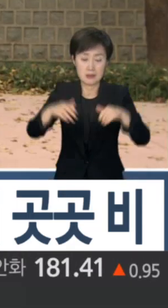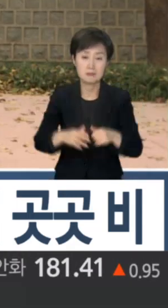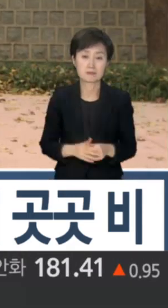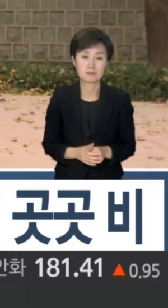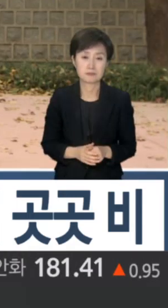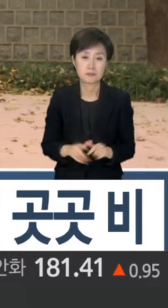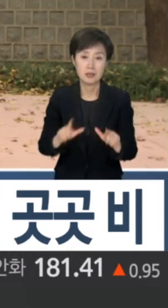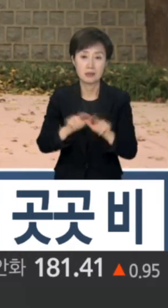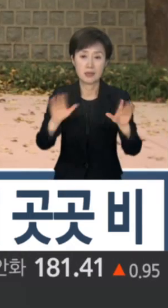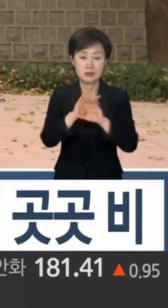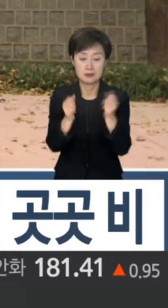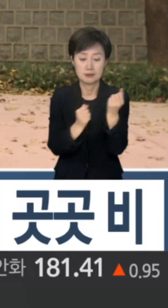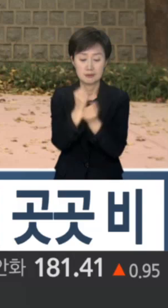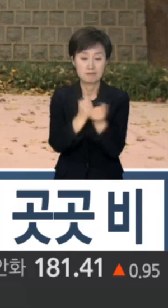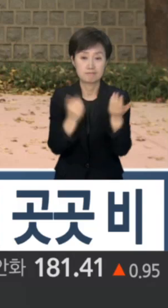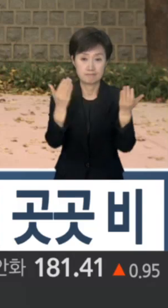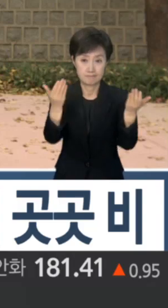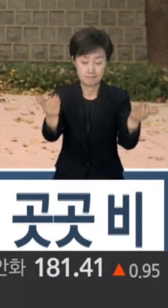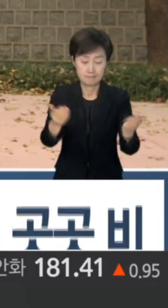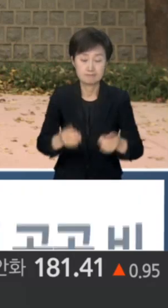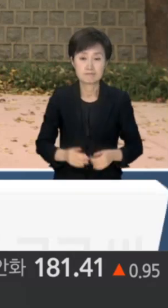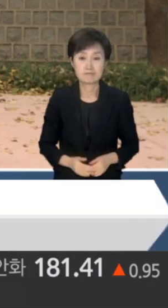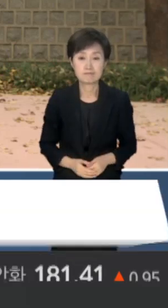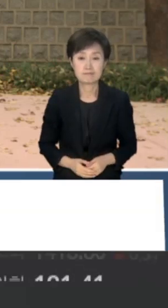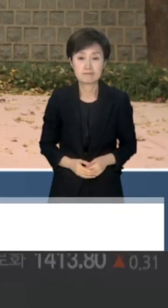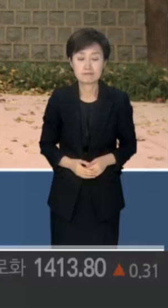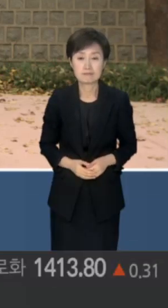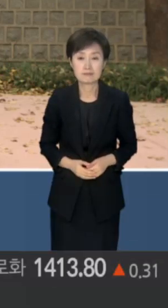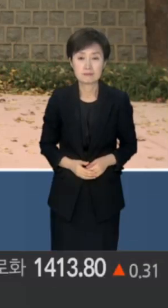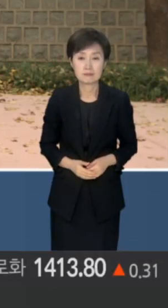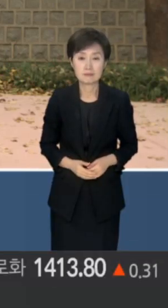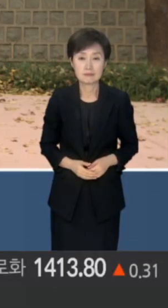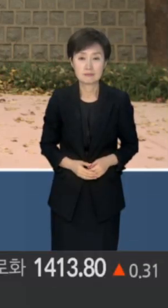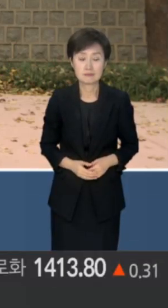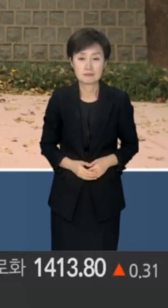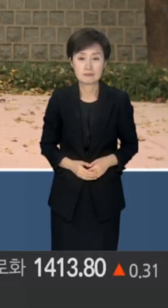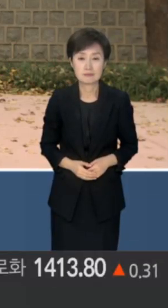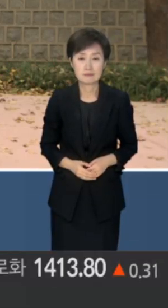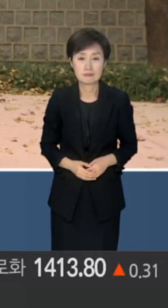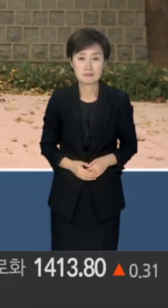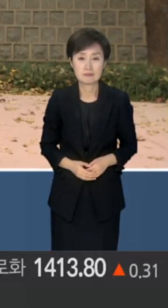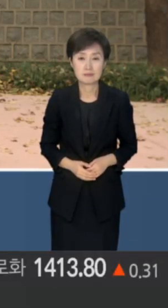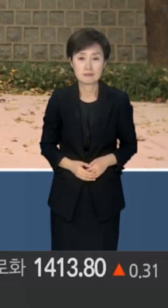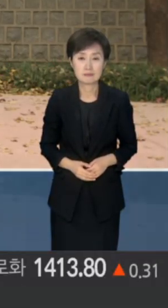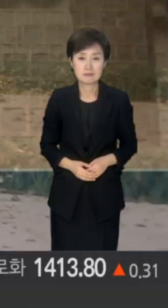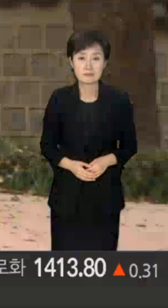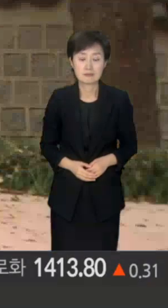자세한 날씨는 기상캐스터 연결해서 들어보도록 하겠습니다. 자, 진현지 캐스터 나오십시오.